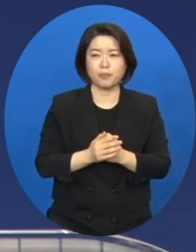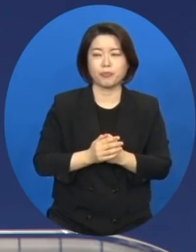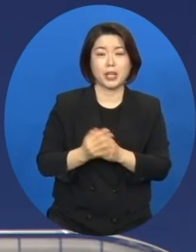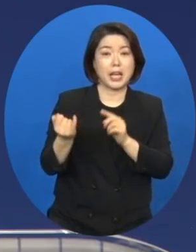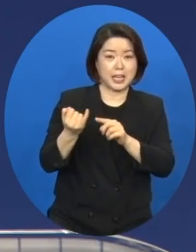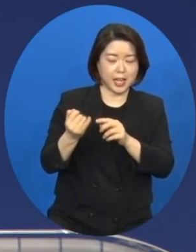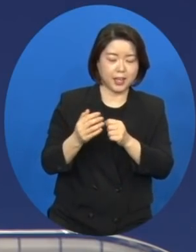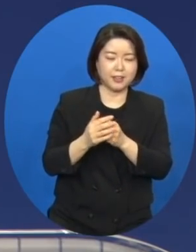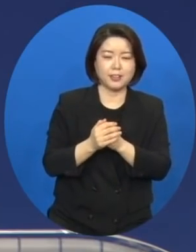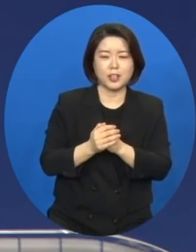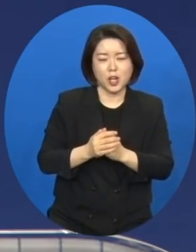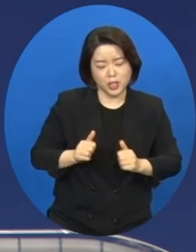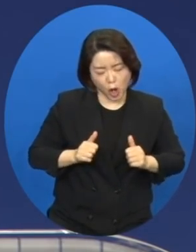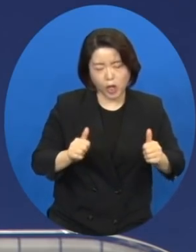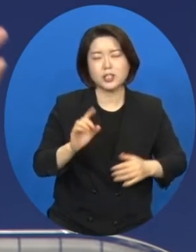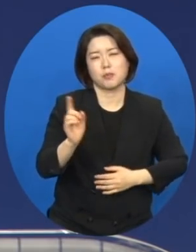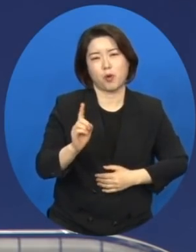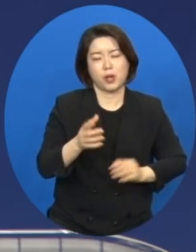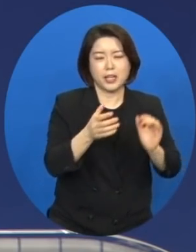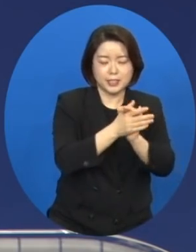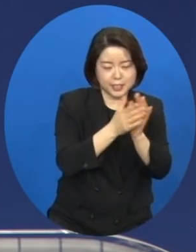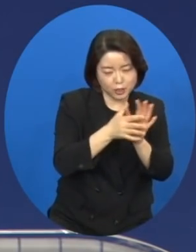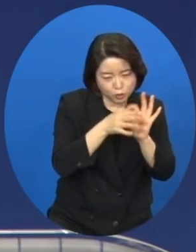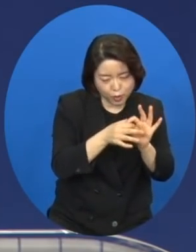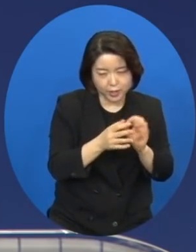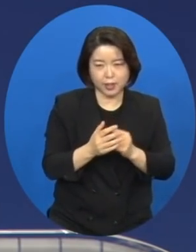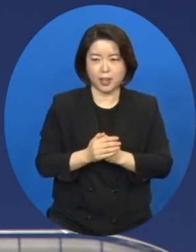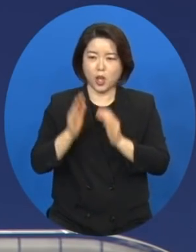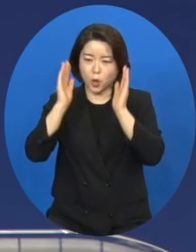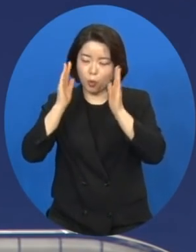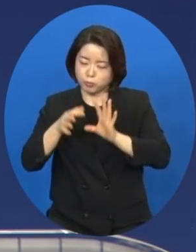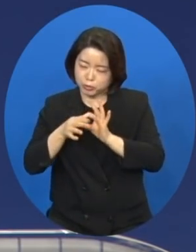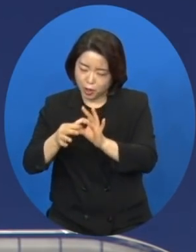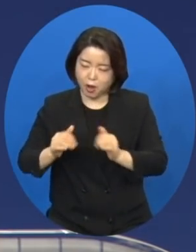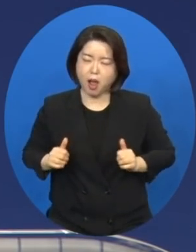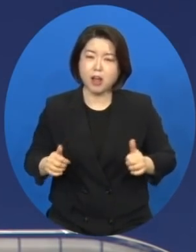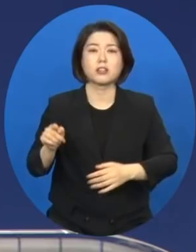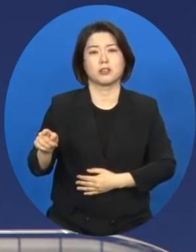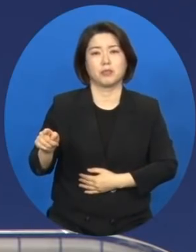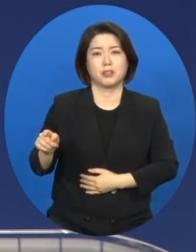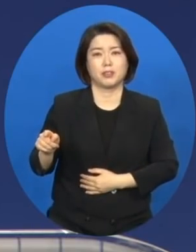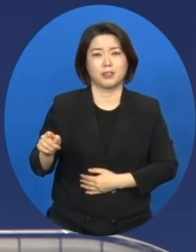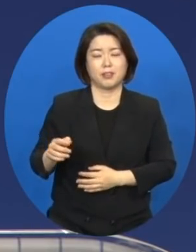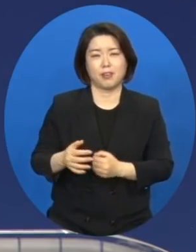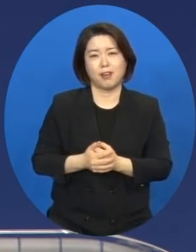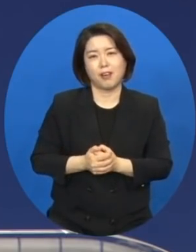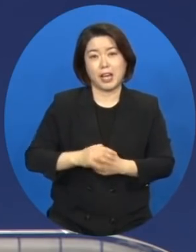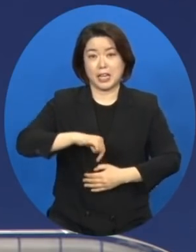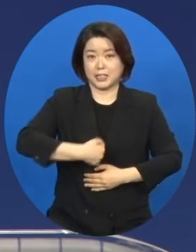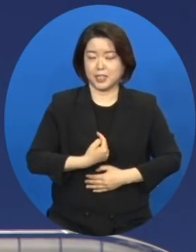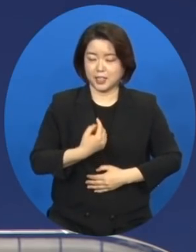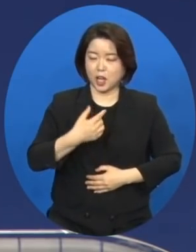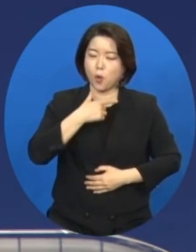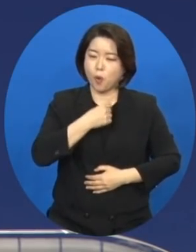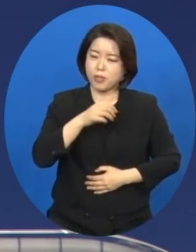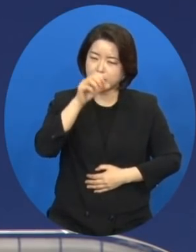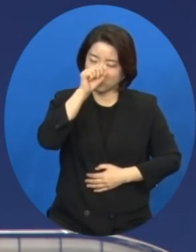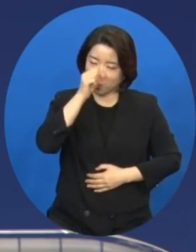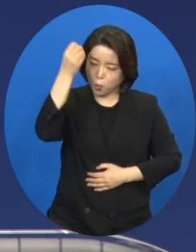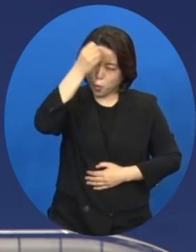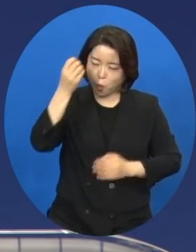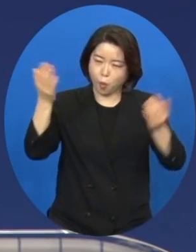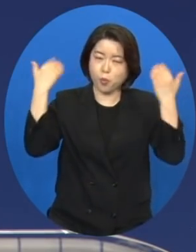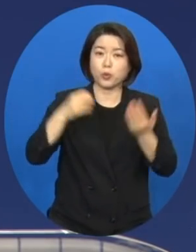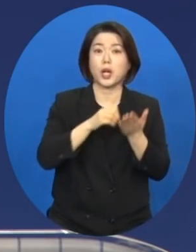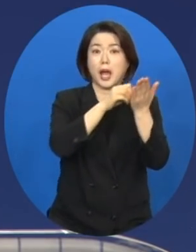친구예요. 친구 관계도 열심히, 또 공부도 열심히, 너무나 귀한 친구입니다. 자기가 원하던 참 좋은 고등학교에도 입학을